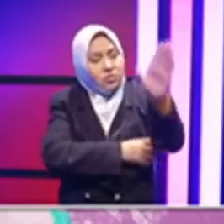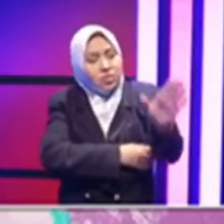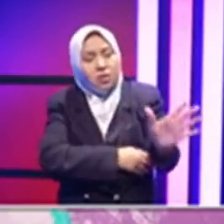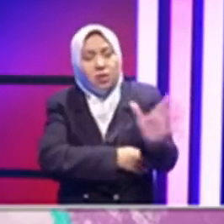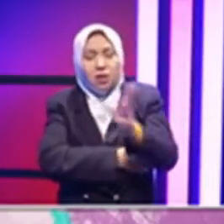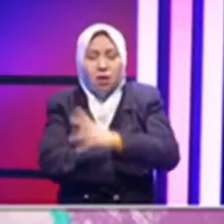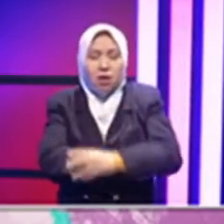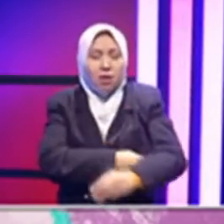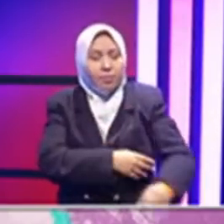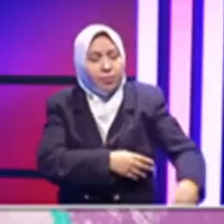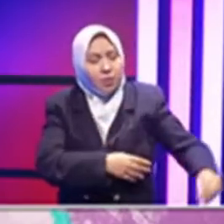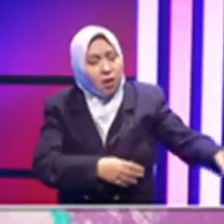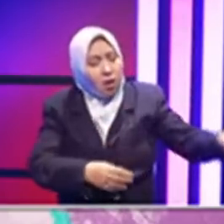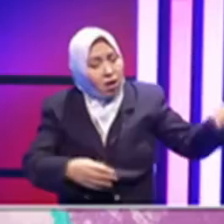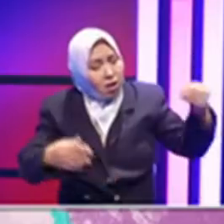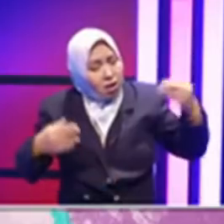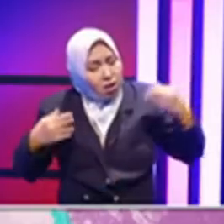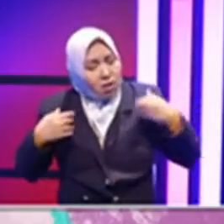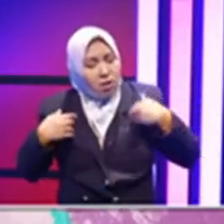أفعينا